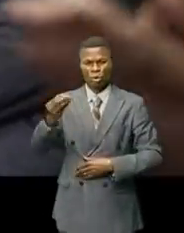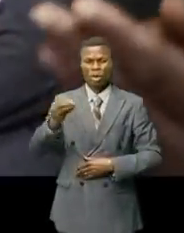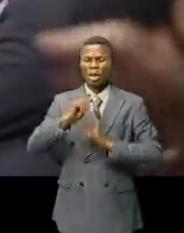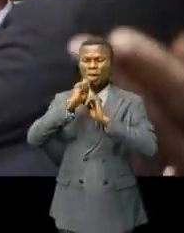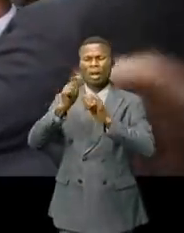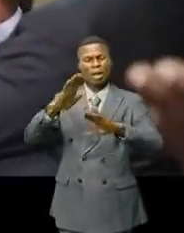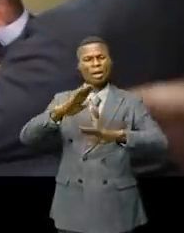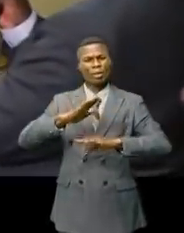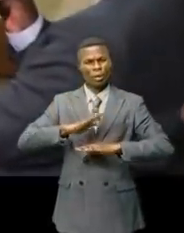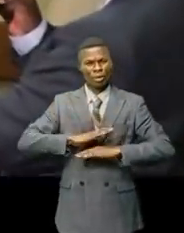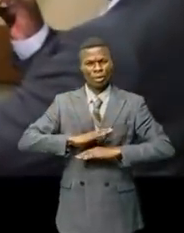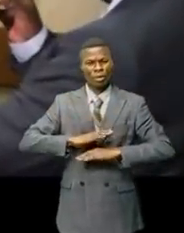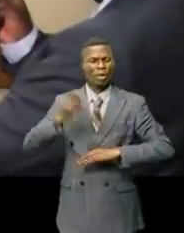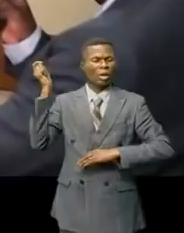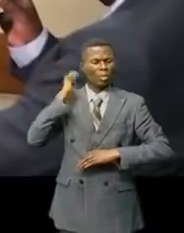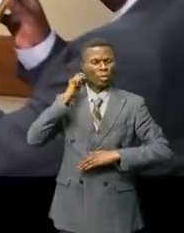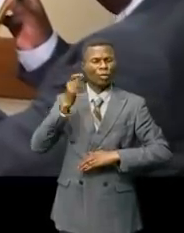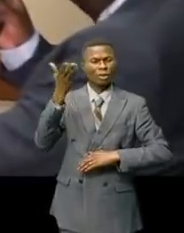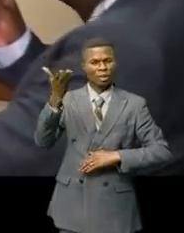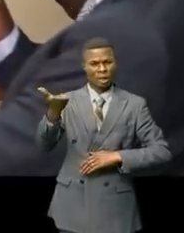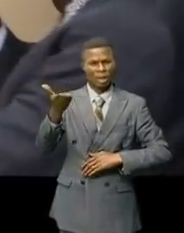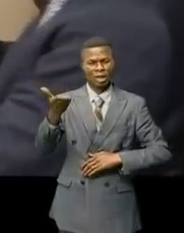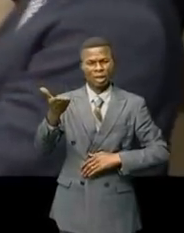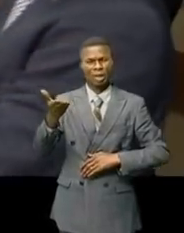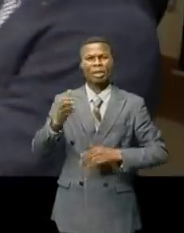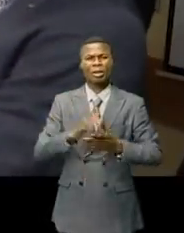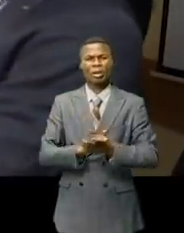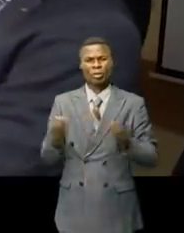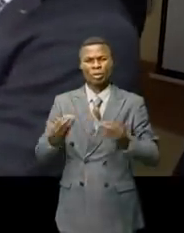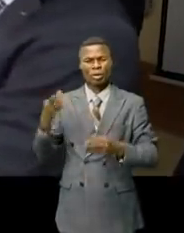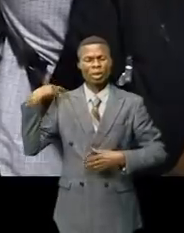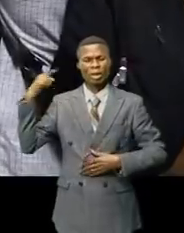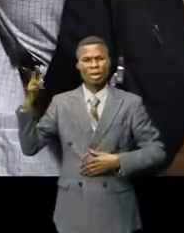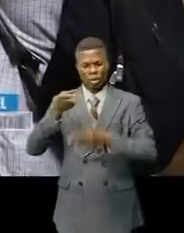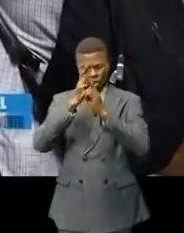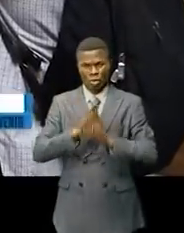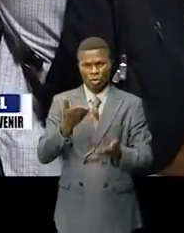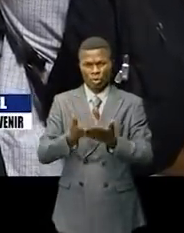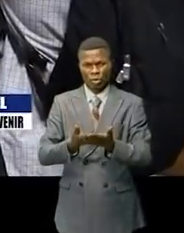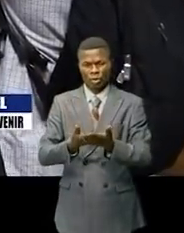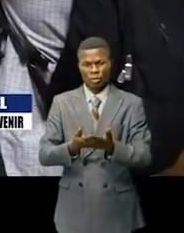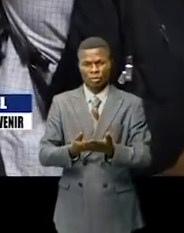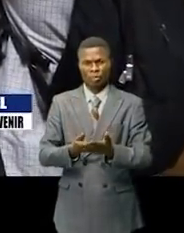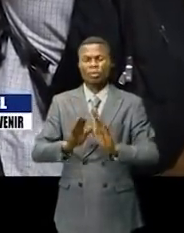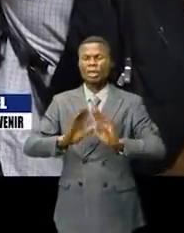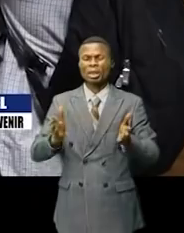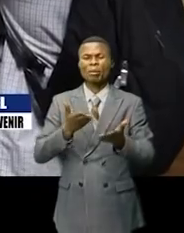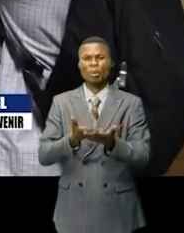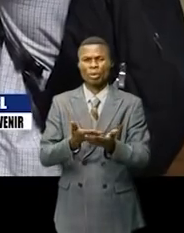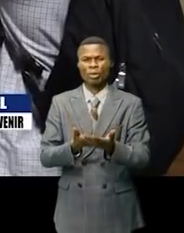et les satisfactions pour le professeur nous sympathie balabala raphaël en l'honneur évidence ici